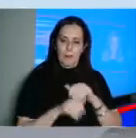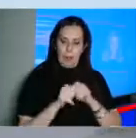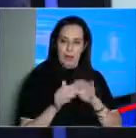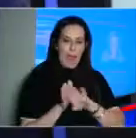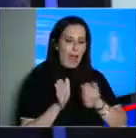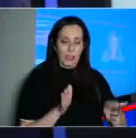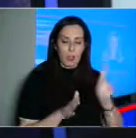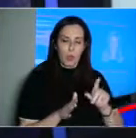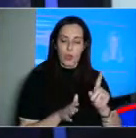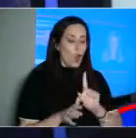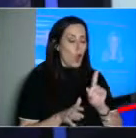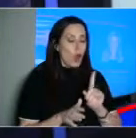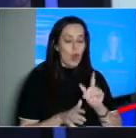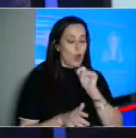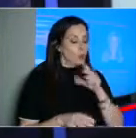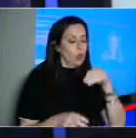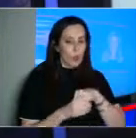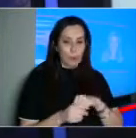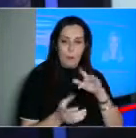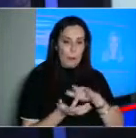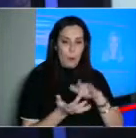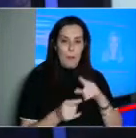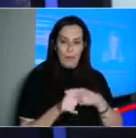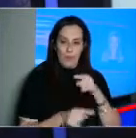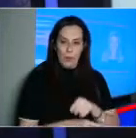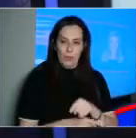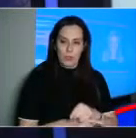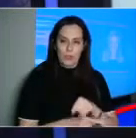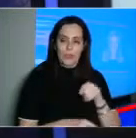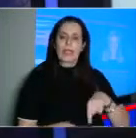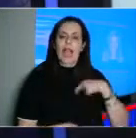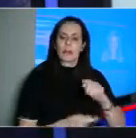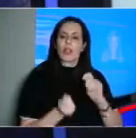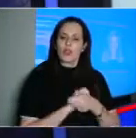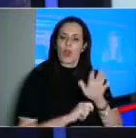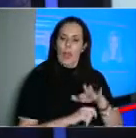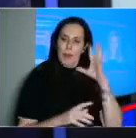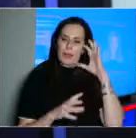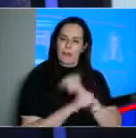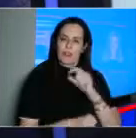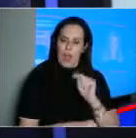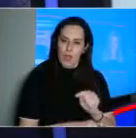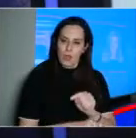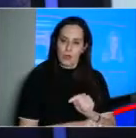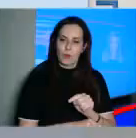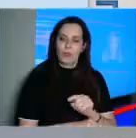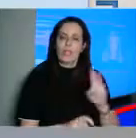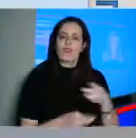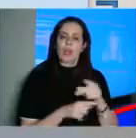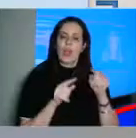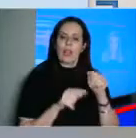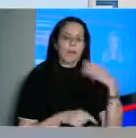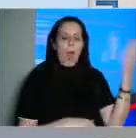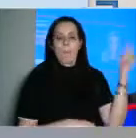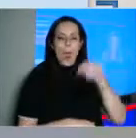הדרה, היא לא בעד להימצא במקומות מהסוג הזה. לקח זמן לשנות גם את התפיסה הזו. אי אפשר לבוא